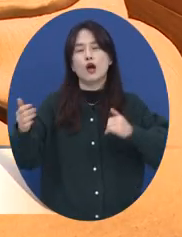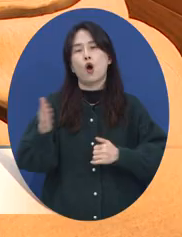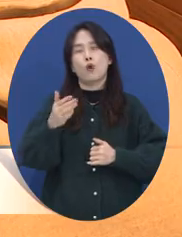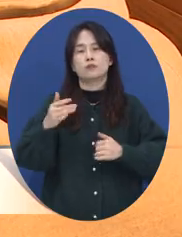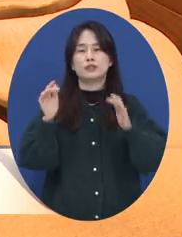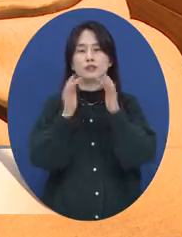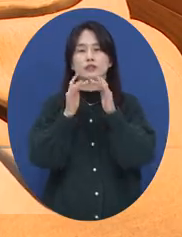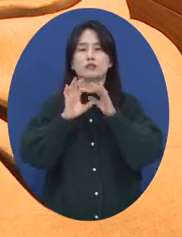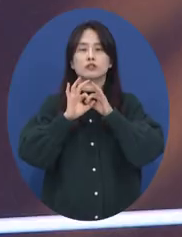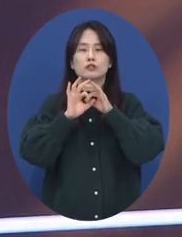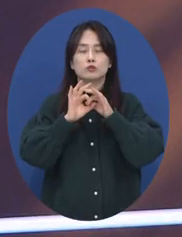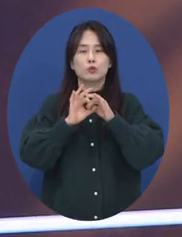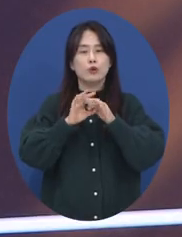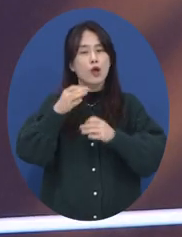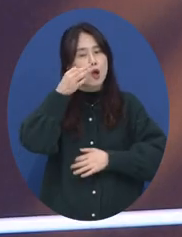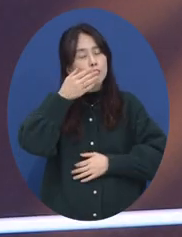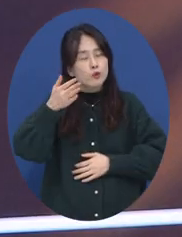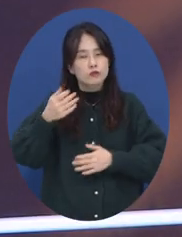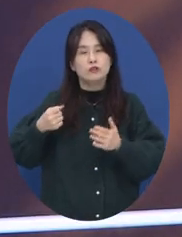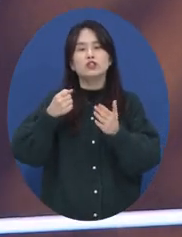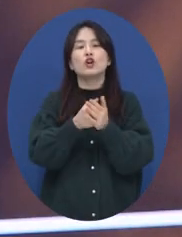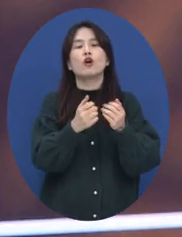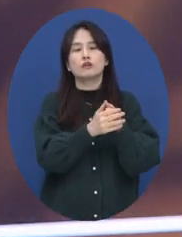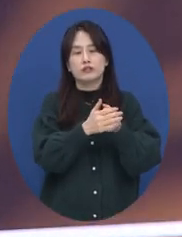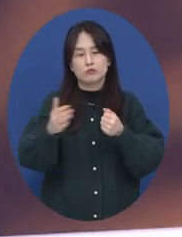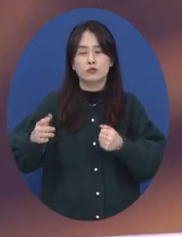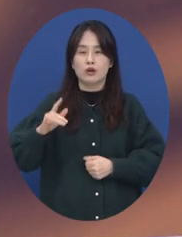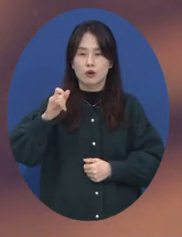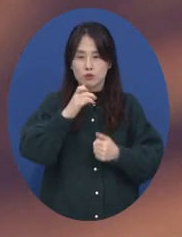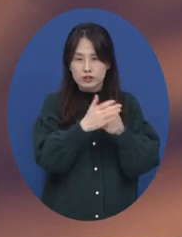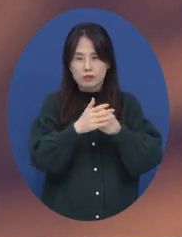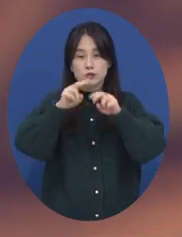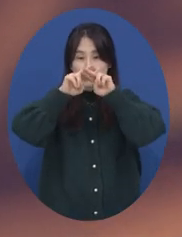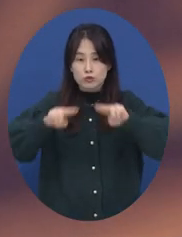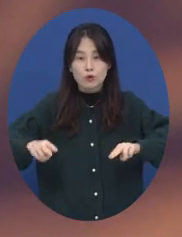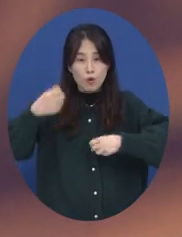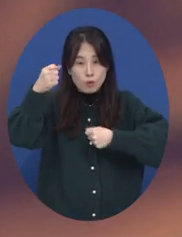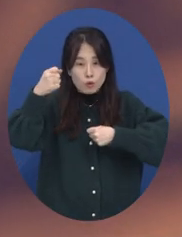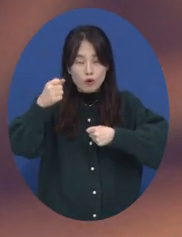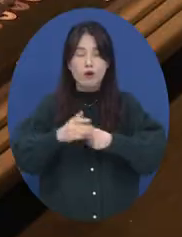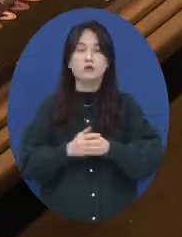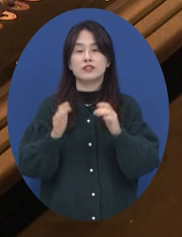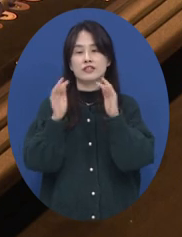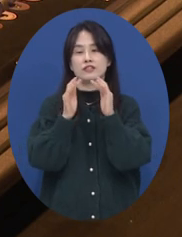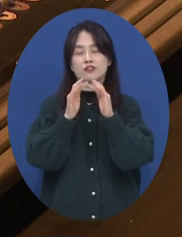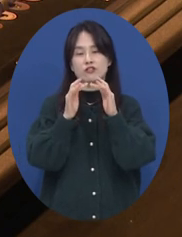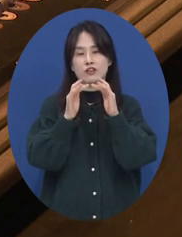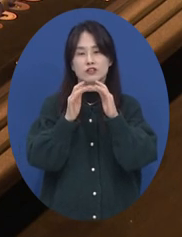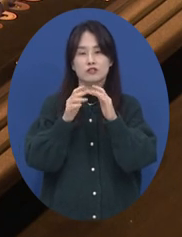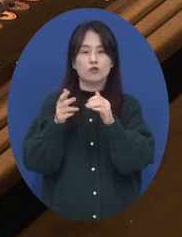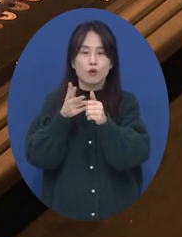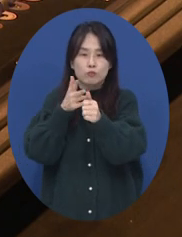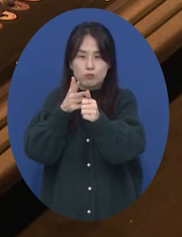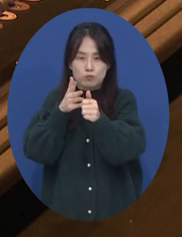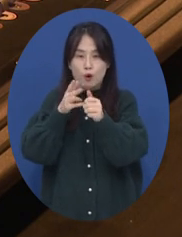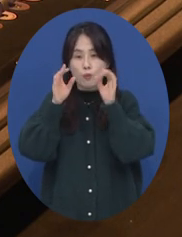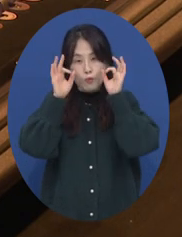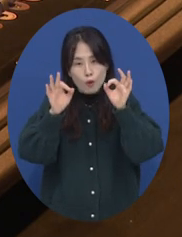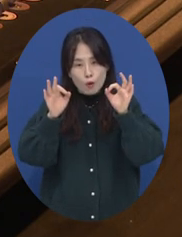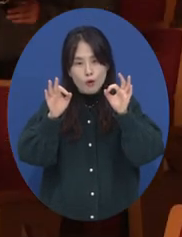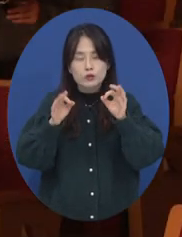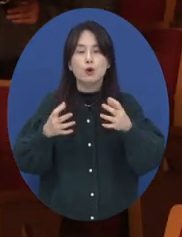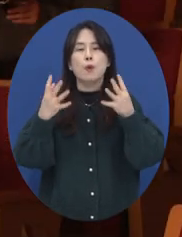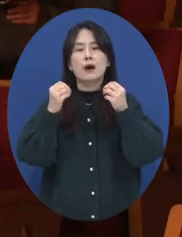통해 생중계하기로 했기 때문입니다. 코로나19 탓에 취소된 공연을 인터넷 생중계함으로써 예술의 문턱을 더 낮춘